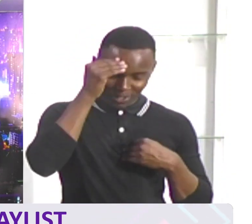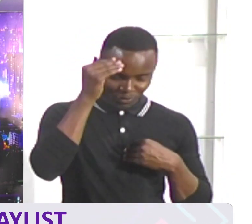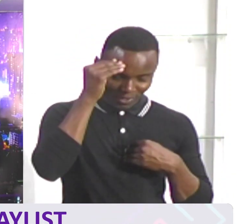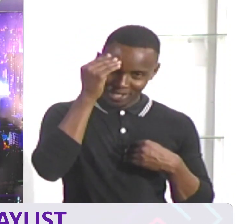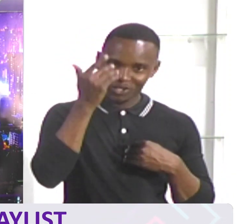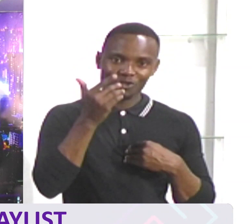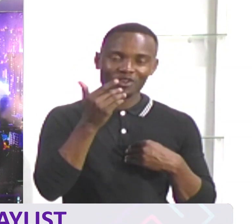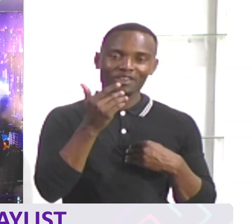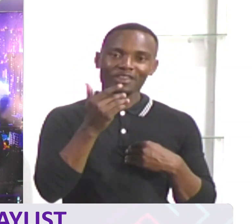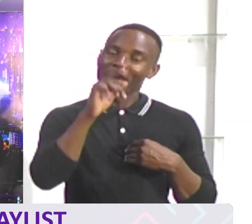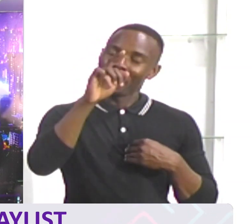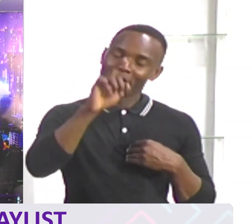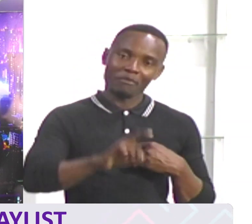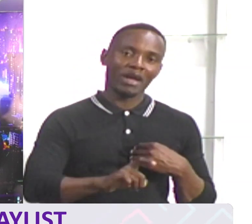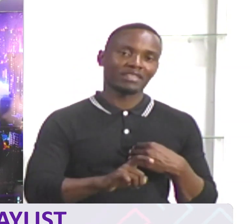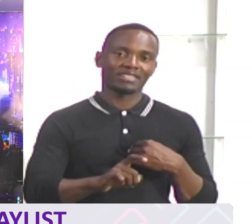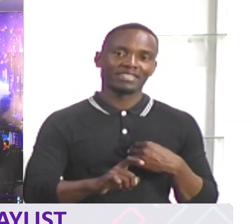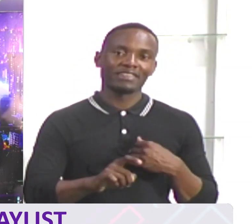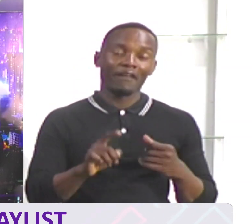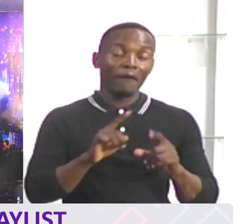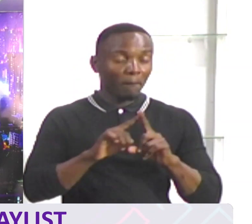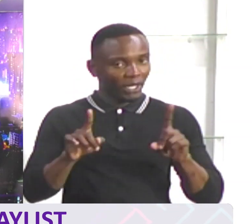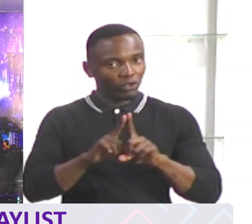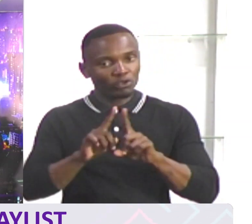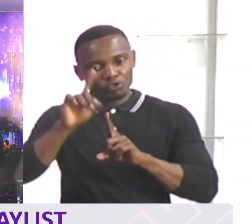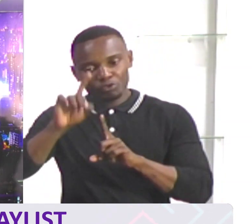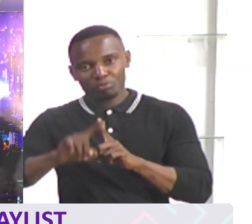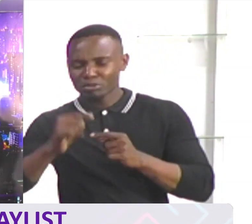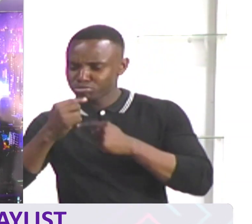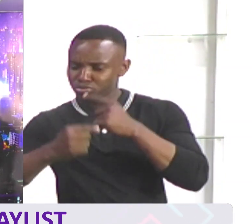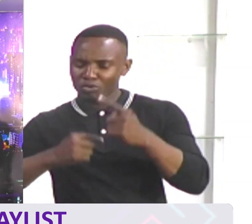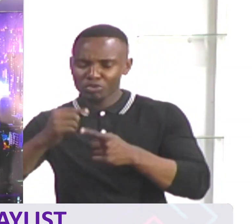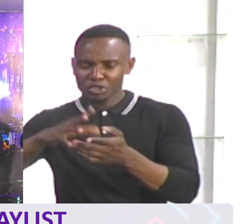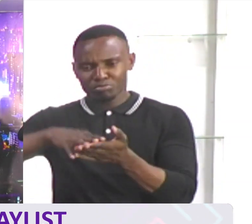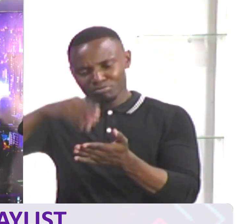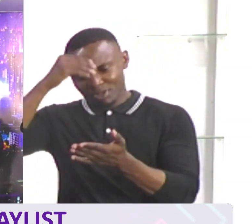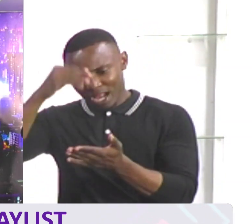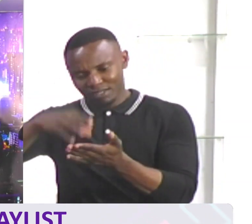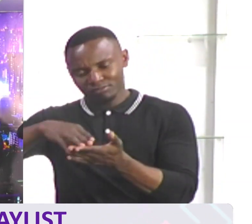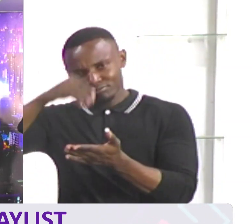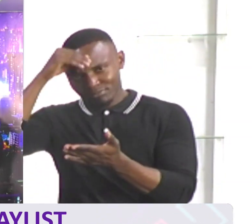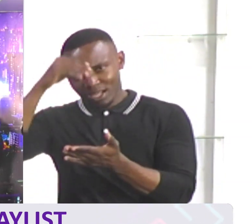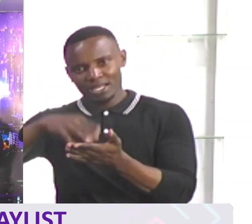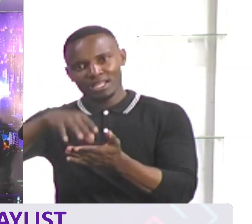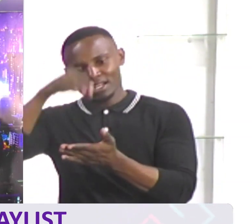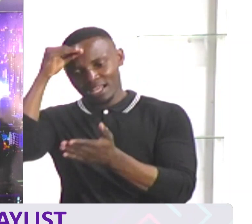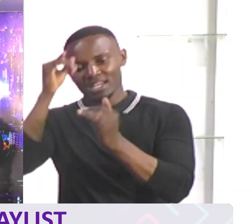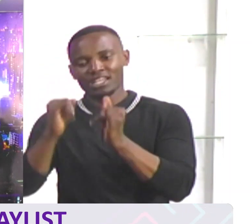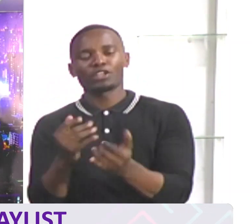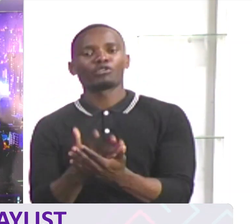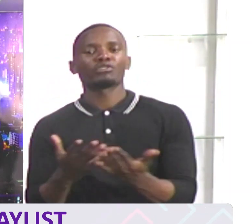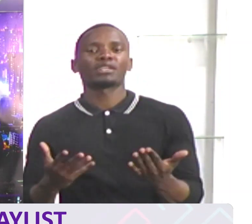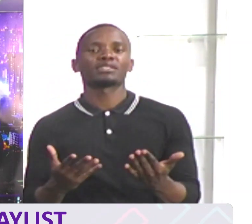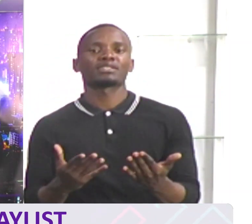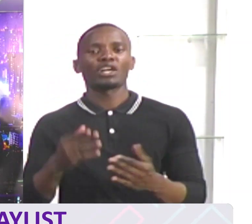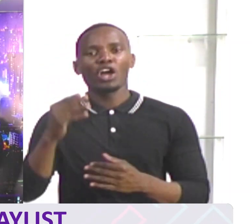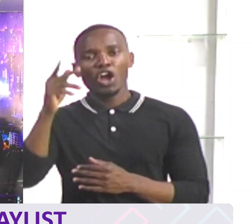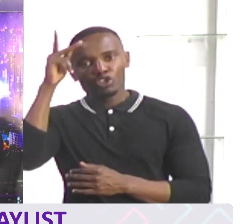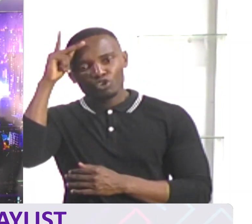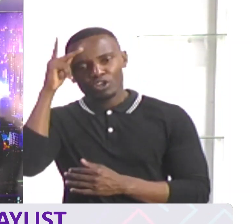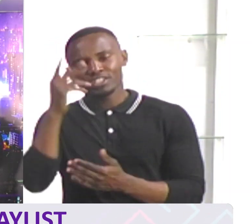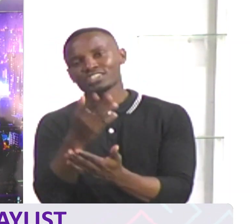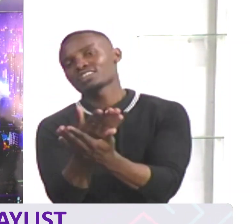then again out of that lazima ujifunze lazima uendelee ku instill knowledge na knowledge iko kila mahali hapa nje si ndio kila mahali unajua we